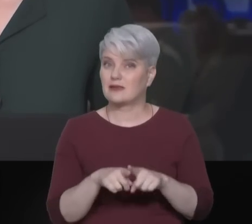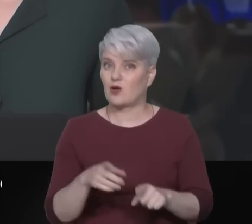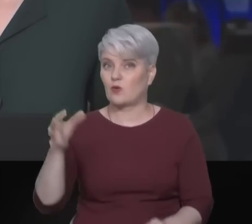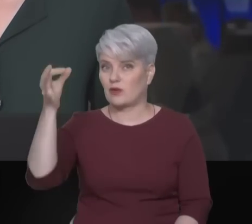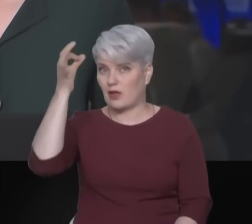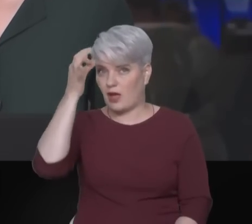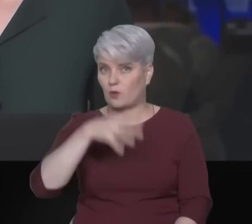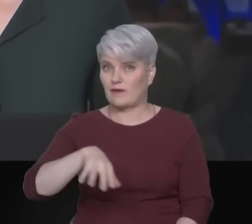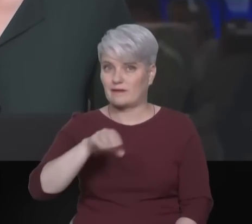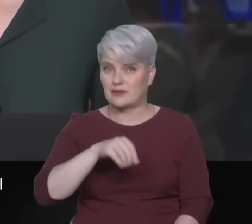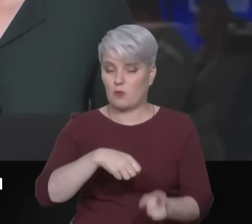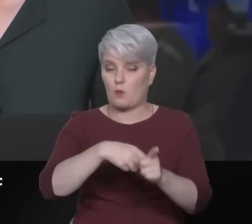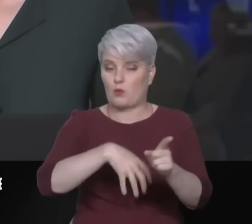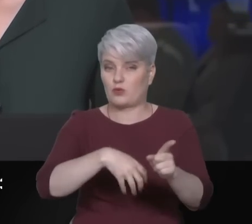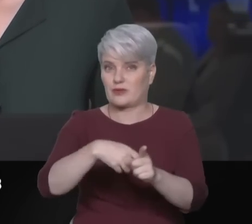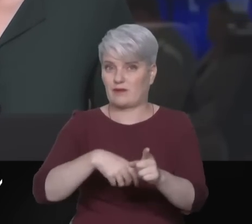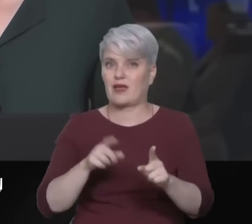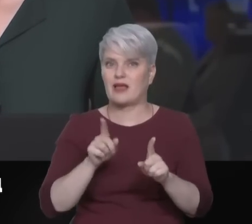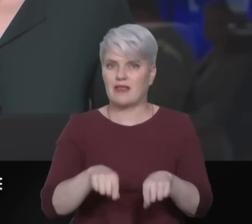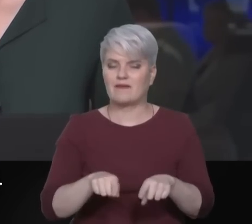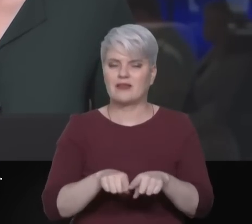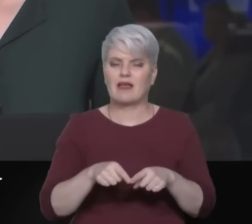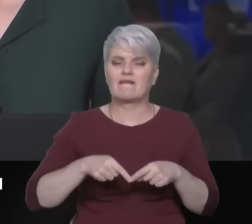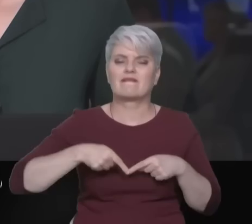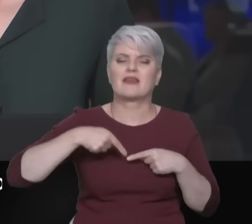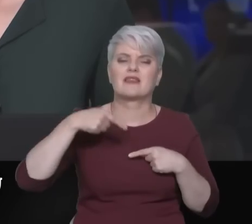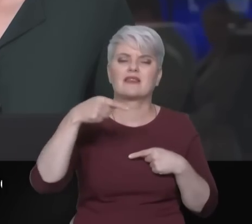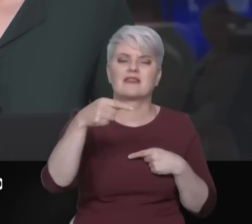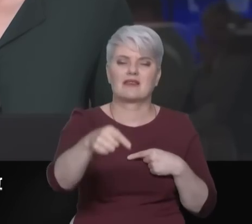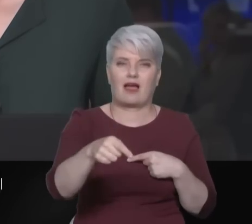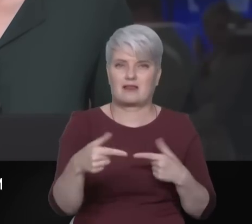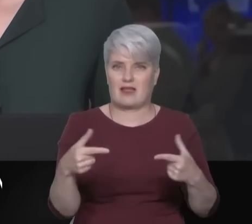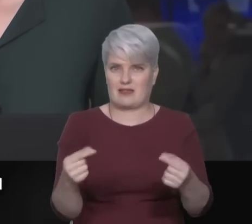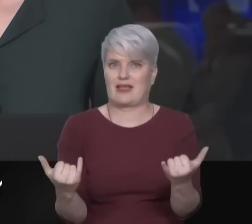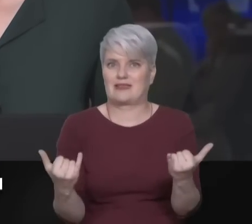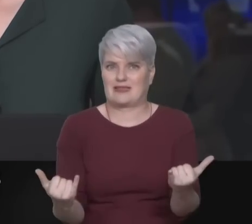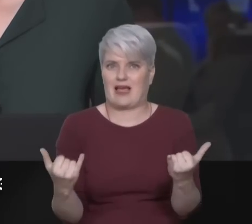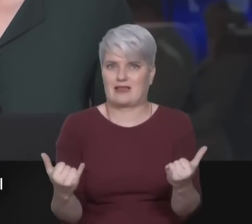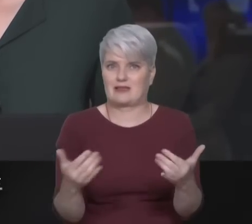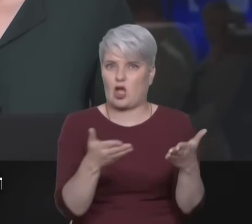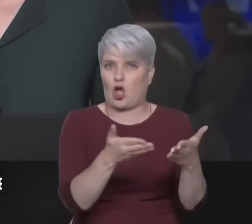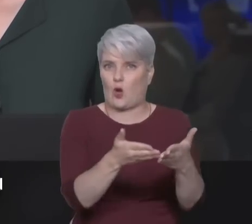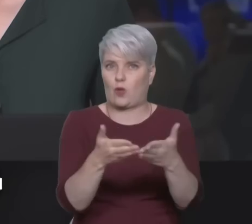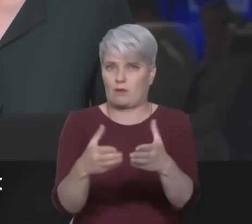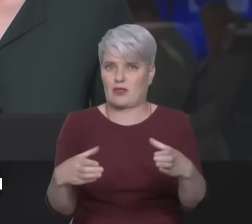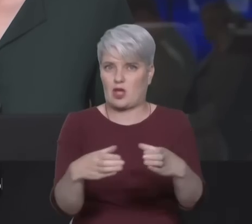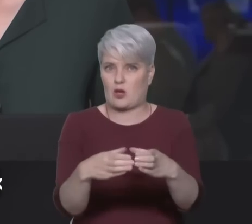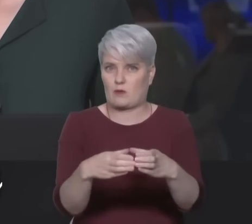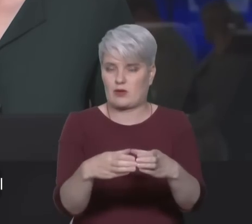всім, що пуски ракет навіть з такого віддалення, де зараз перебуває корабельне угруповання,